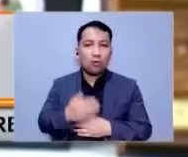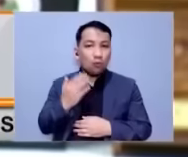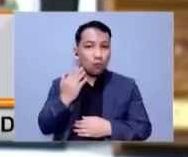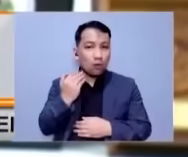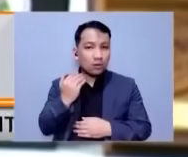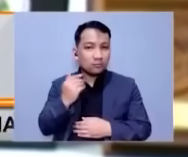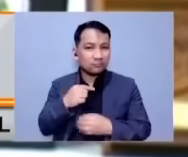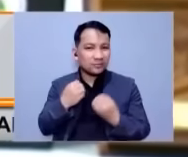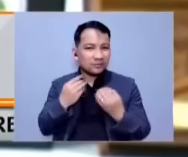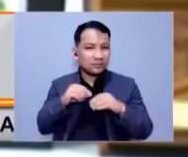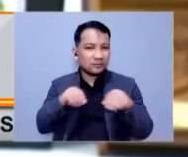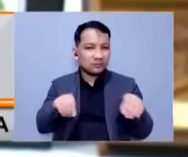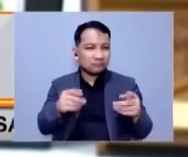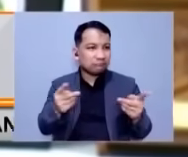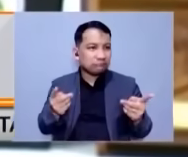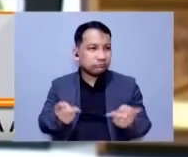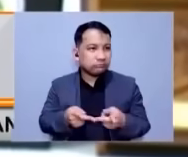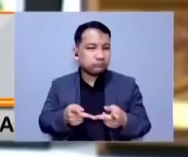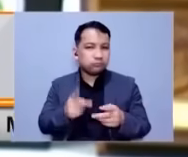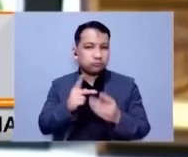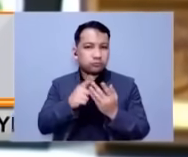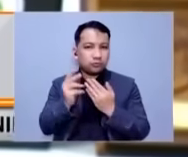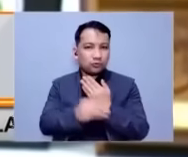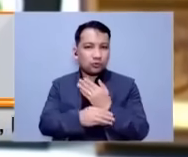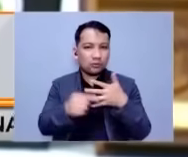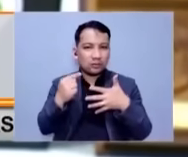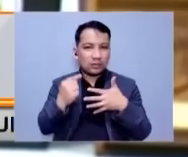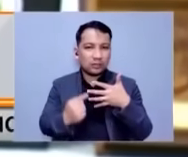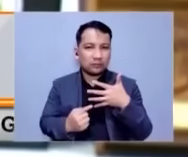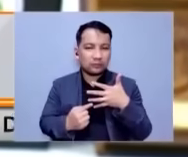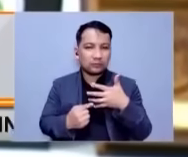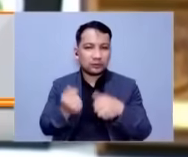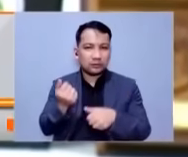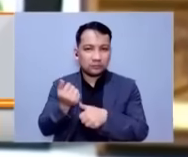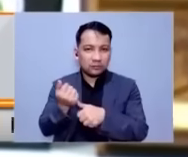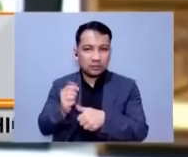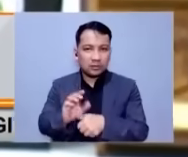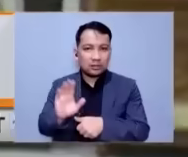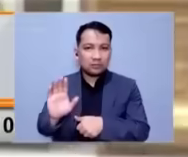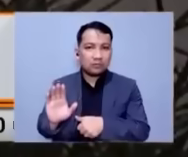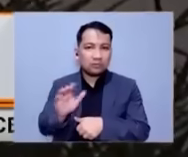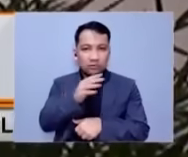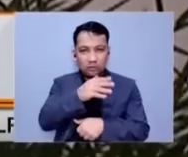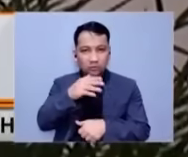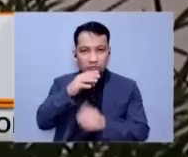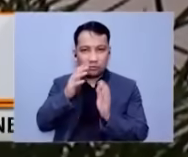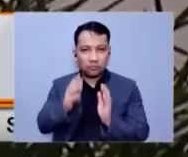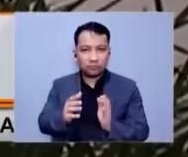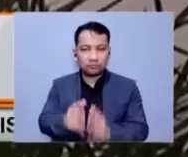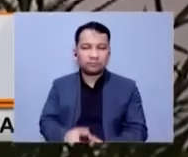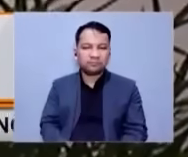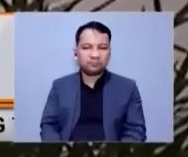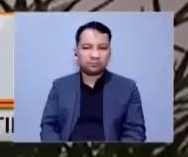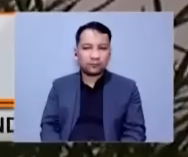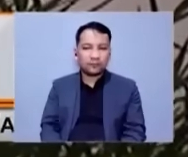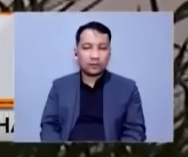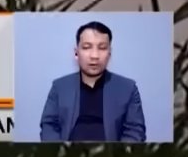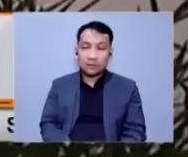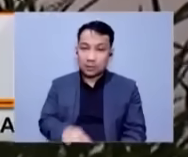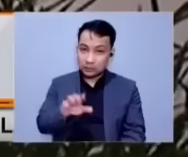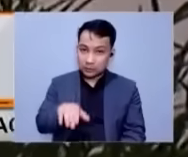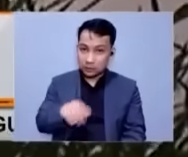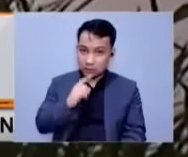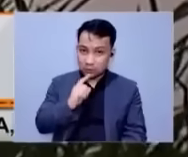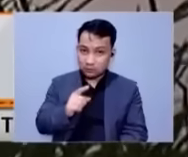of programs here na nag-a-assist sa farmers. Pinaalalahanan din ng mga otoridad